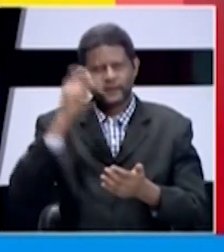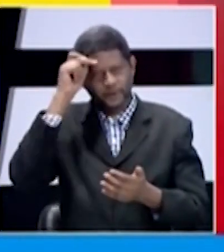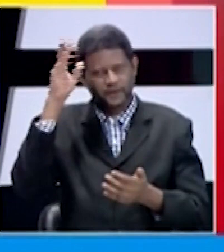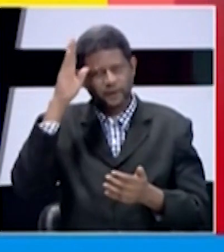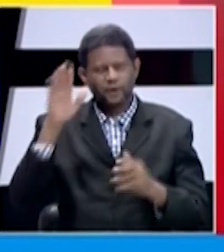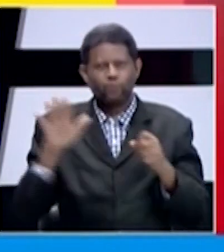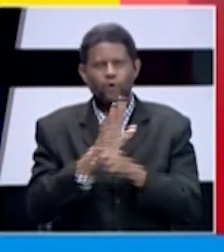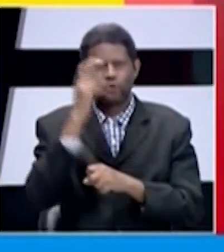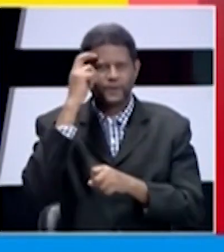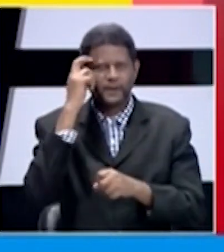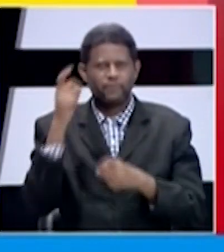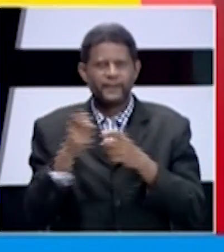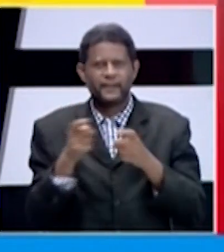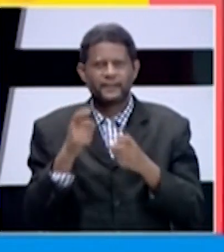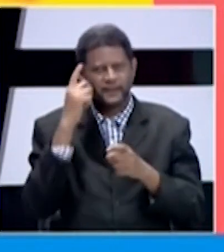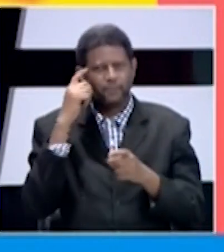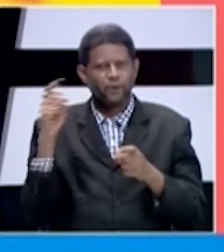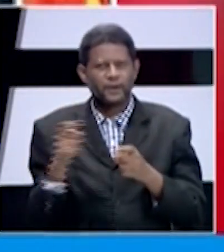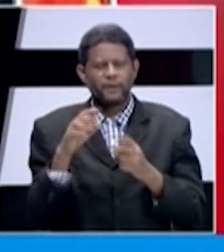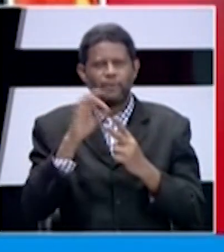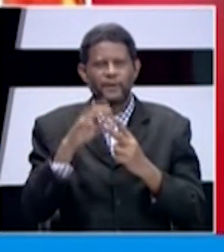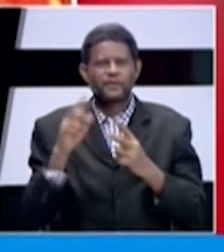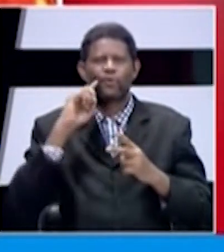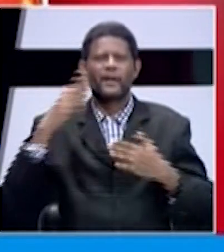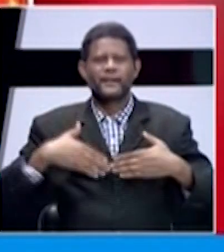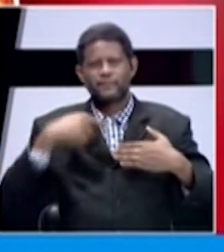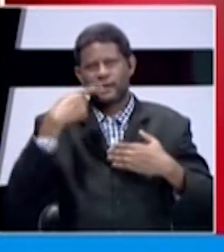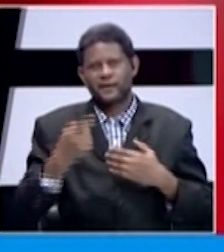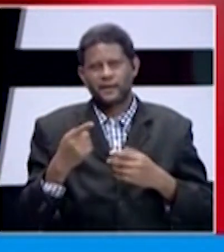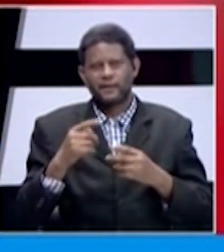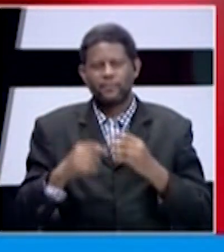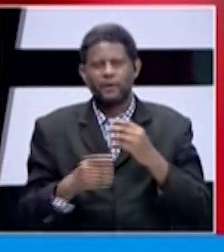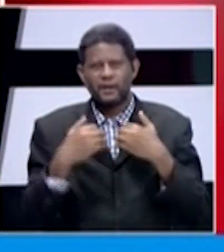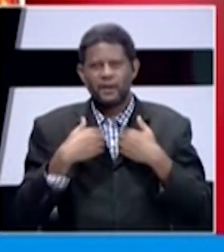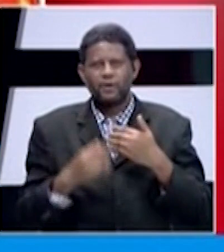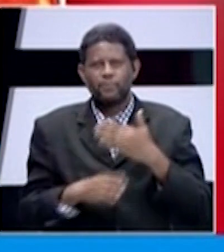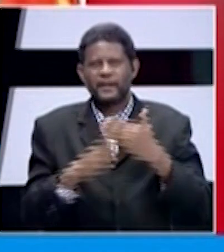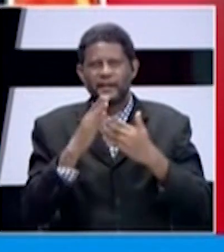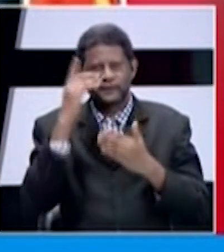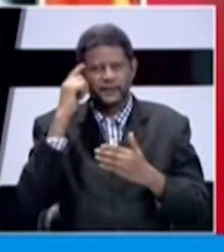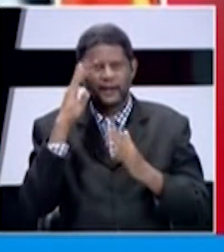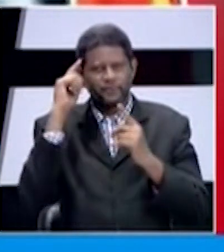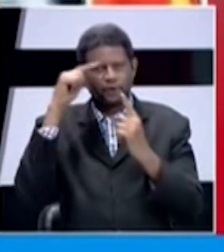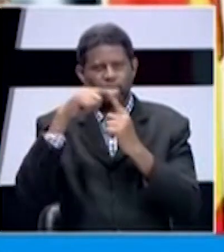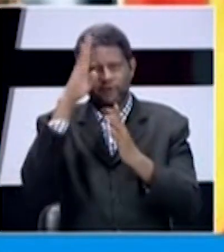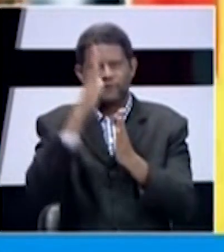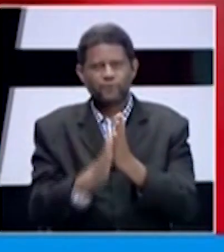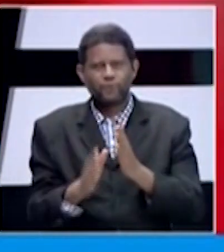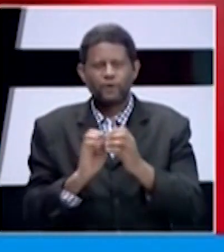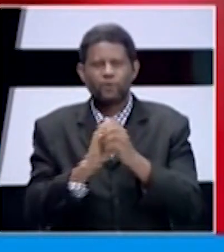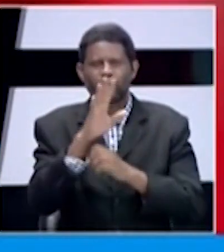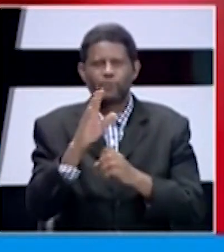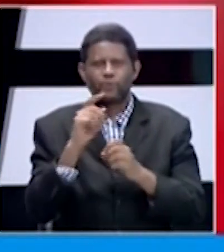ሙሉእ ርእሰ ምሕዳር ትግራይ ኮንካ ብምምራፅካ እንኳዕ ደስ በለካ ንህላውን ብራኸን ትግራይ ኣብ ትትልሞምን ክትፍፅሞም